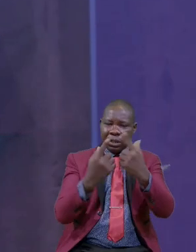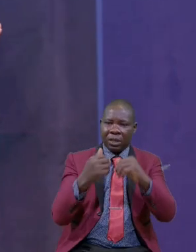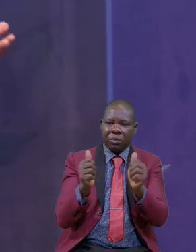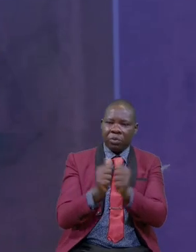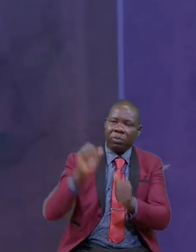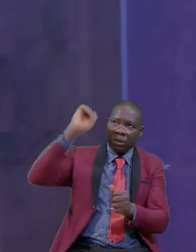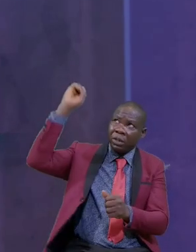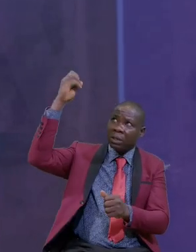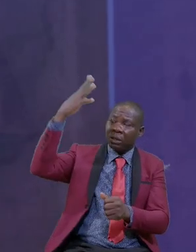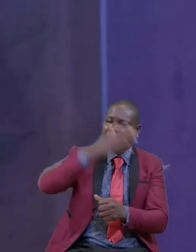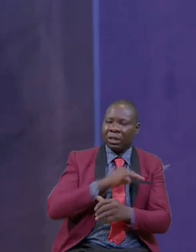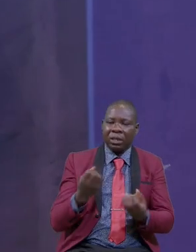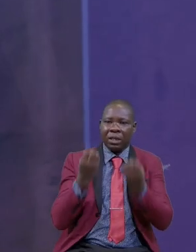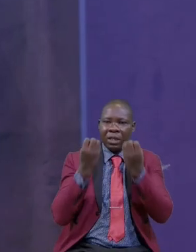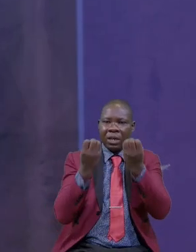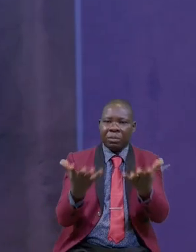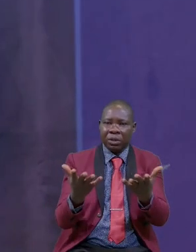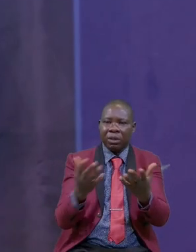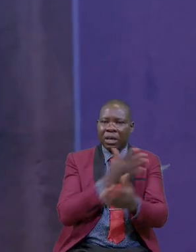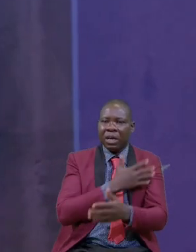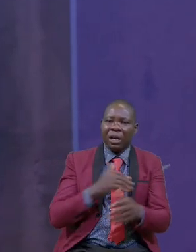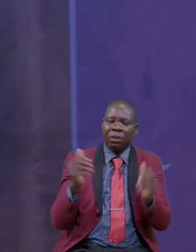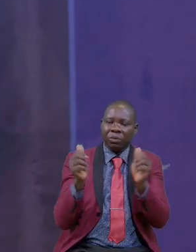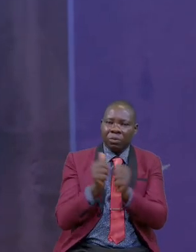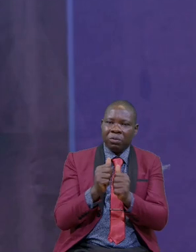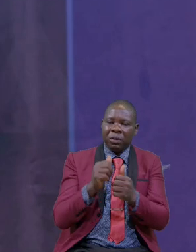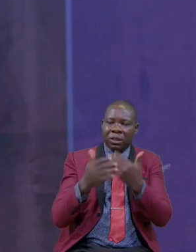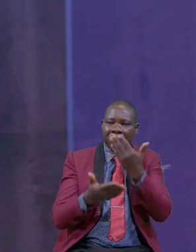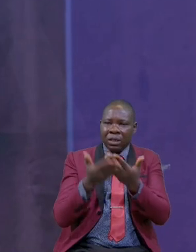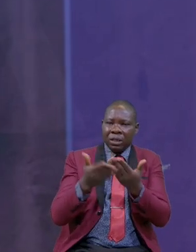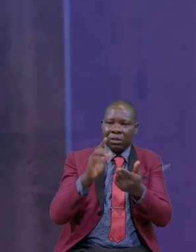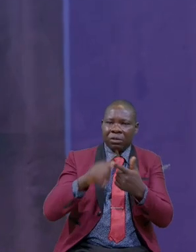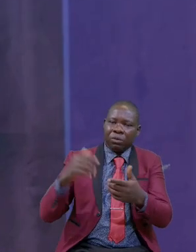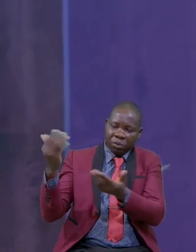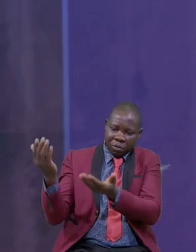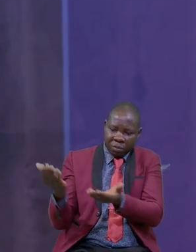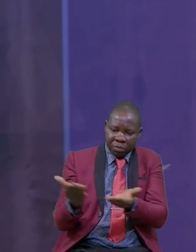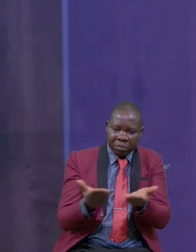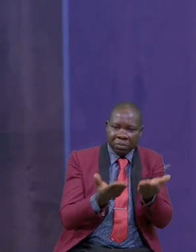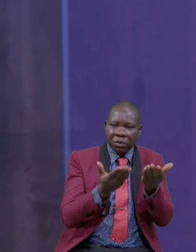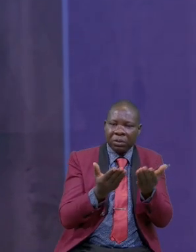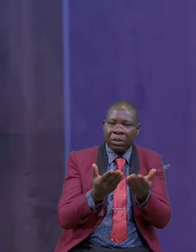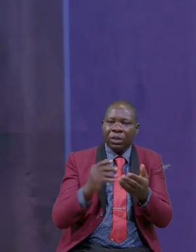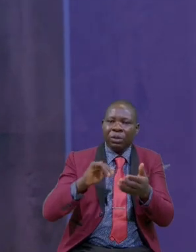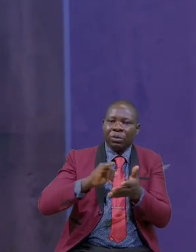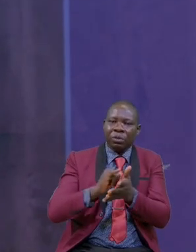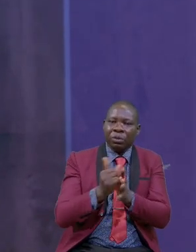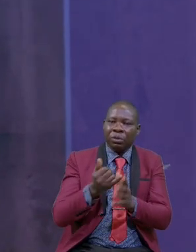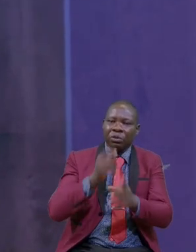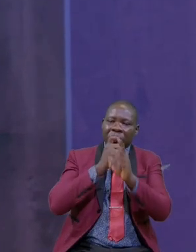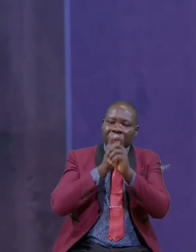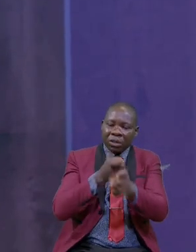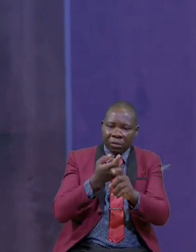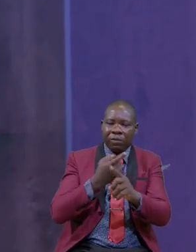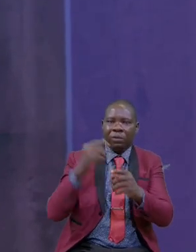grâce abondante with gifts et avec des dons to bring those gifts pour from heaven que ces dons viennent du ciel children, à ses enfants, his